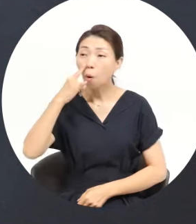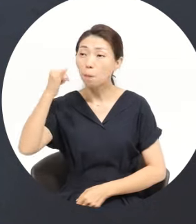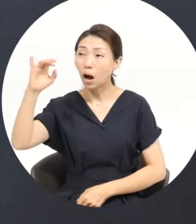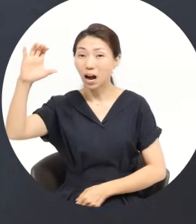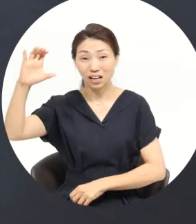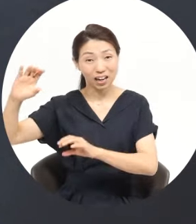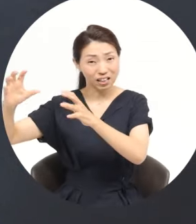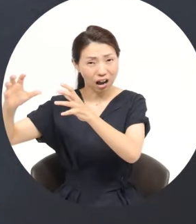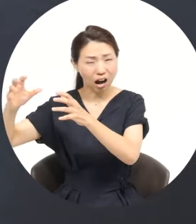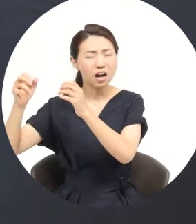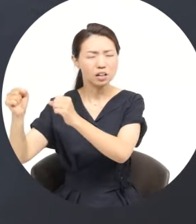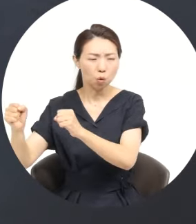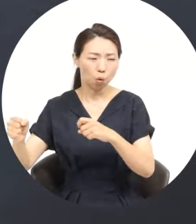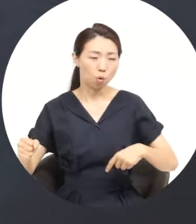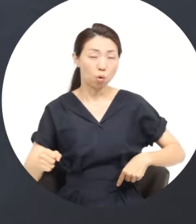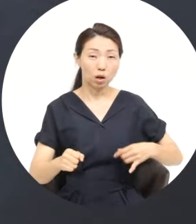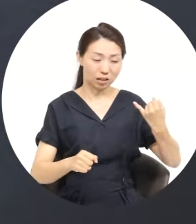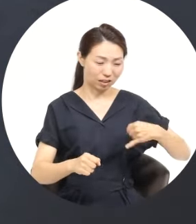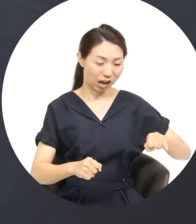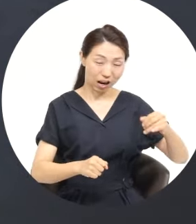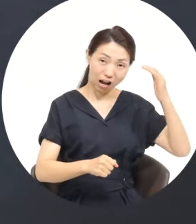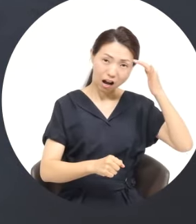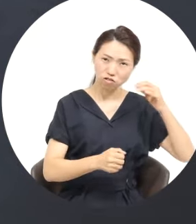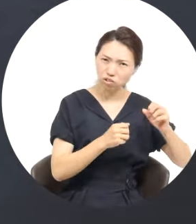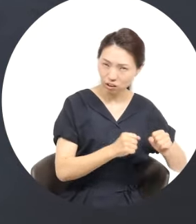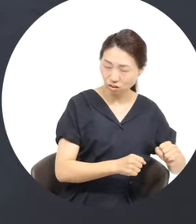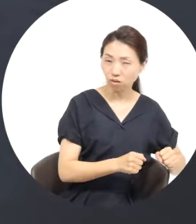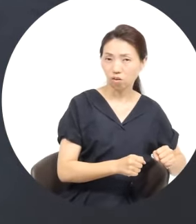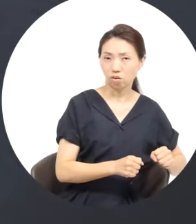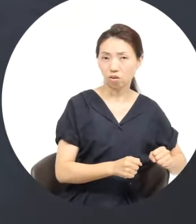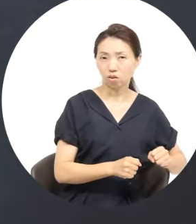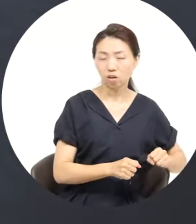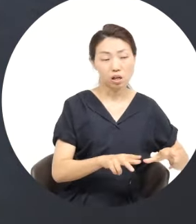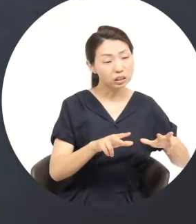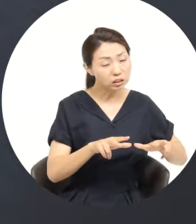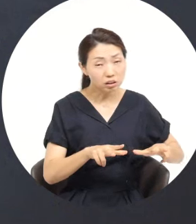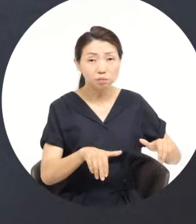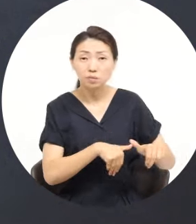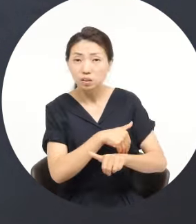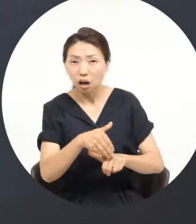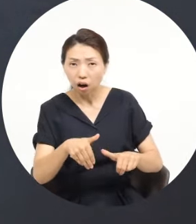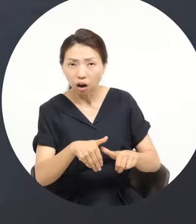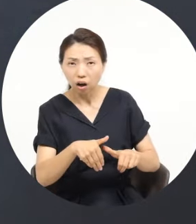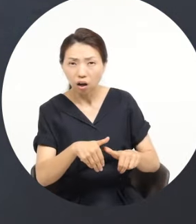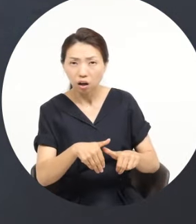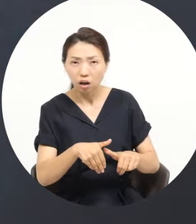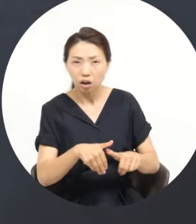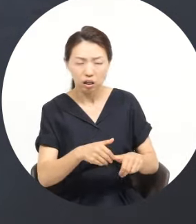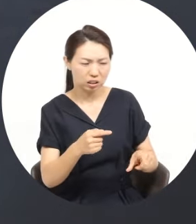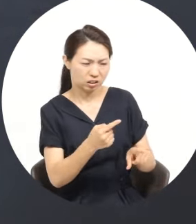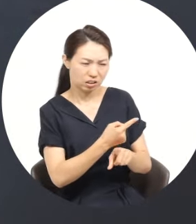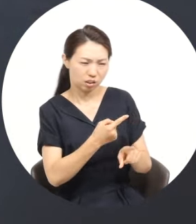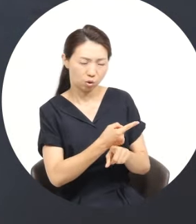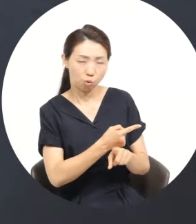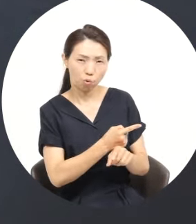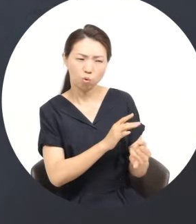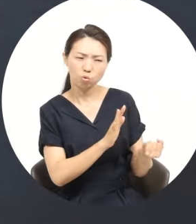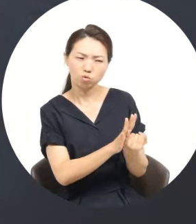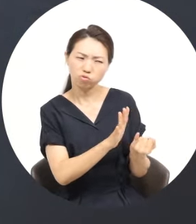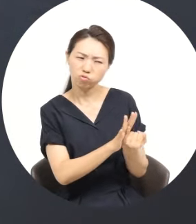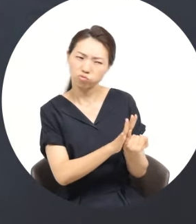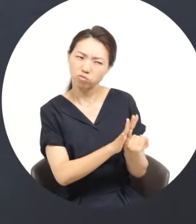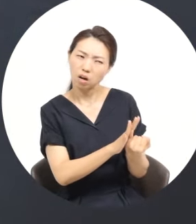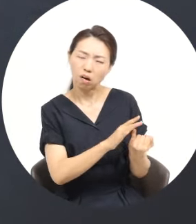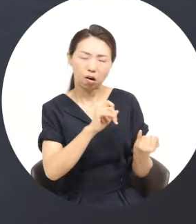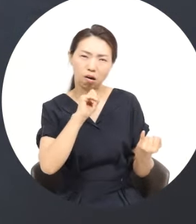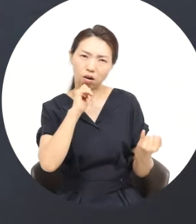저희가 캐나다에 있고 한국에 있고 그런데 치료가 현실적으로 치료를 받게 하는 게